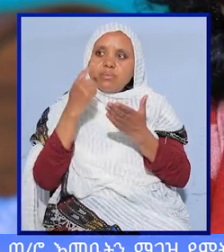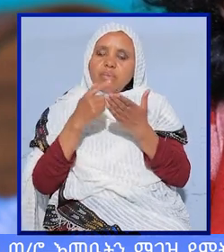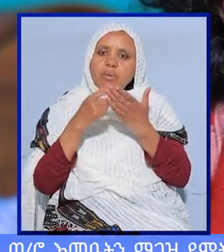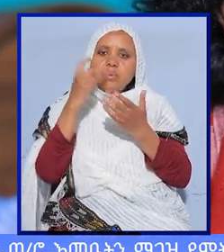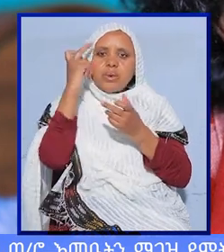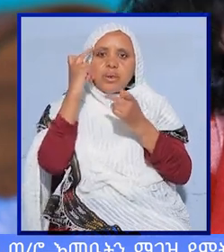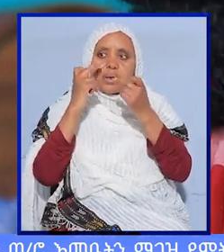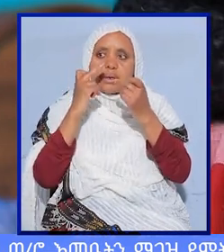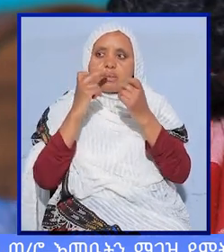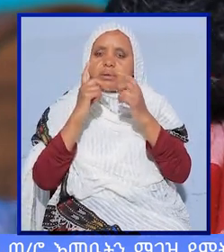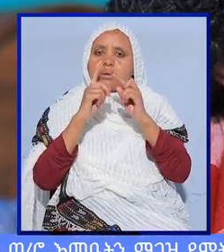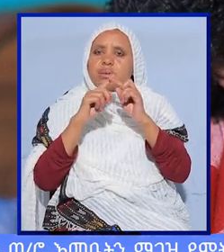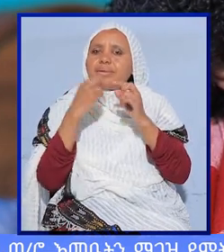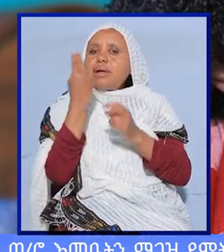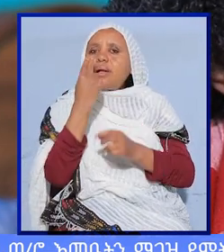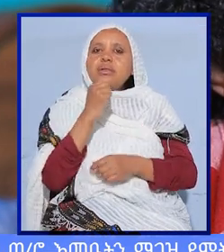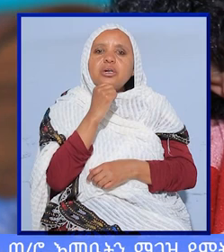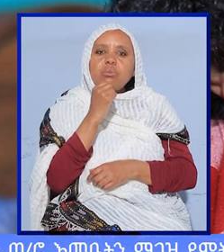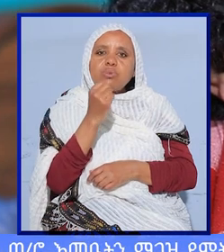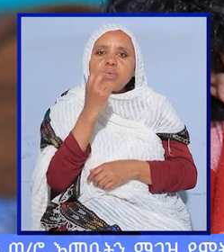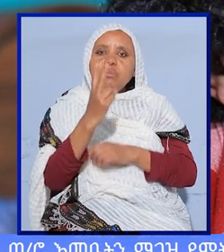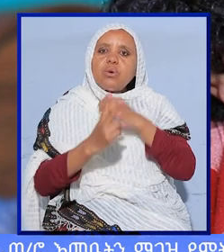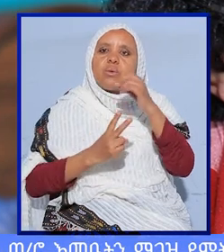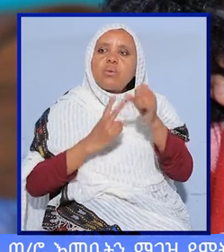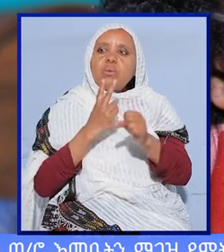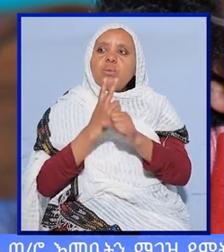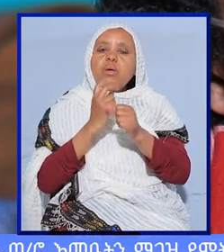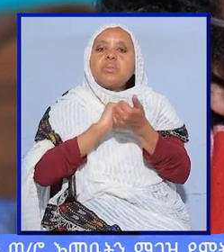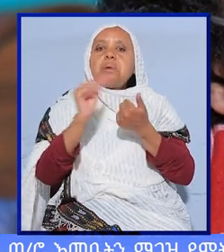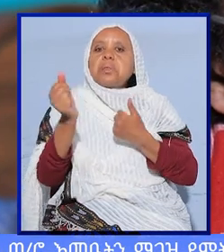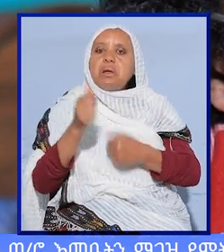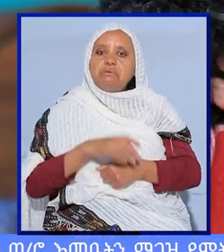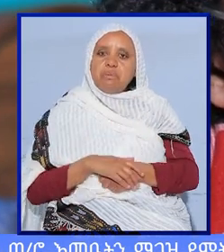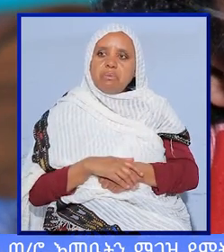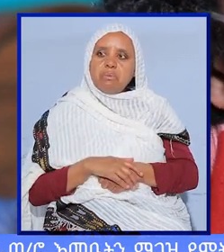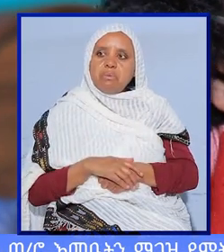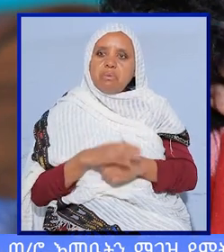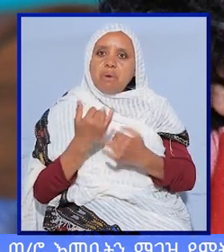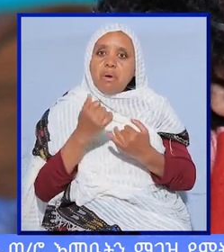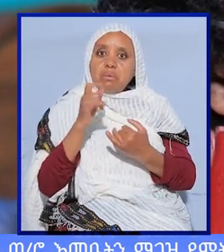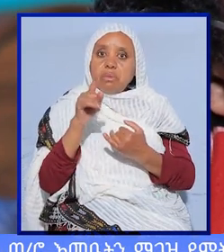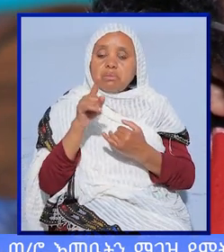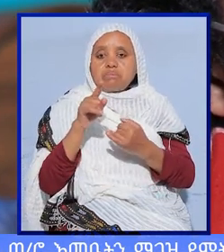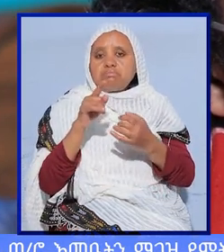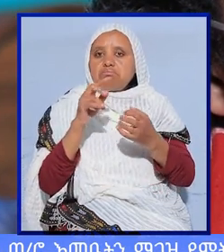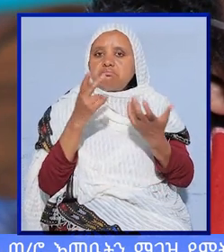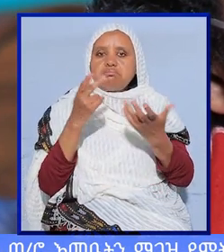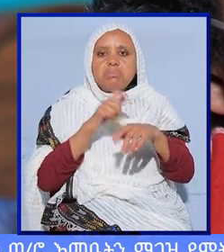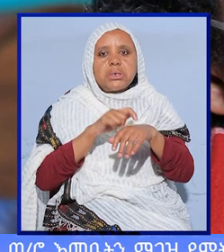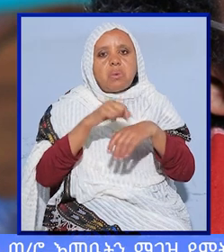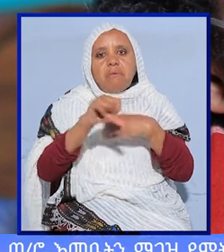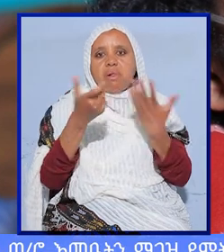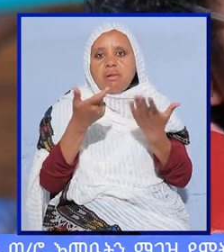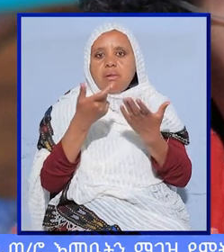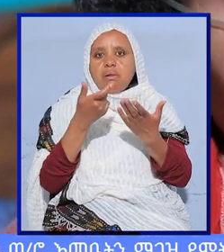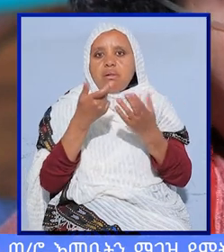ዲግሪም እሱ ነው፣ ግን አልተጠቀምኩበትም። የሁለት ዓመቱ ላይ ያልፈ አለፈ። አሁን ራሱ ኤክስፐርድ ያደረጋል